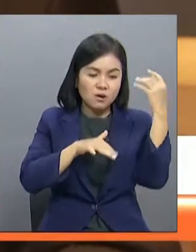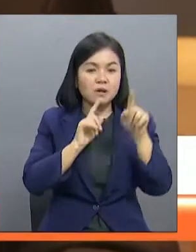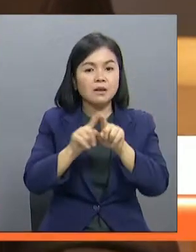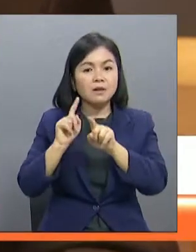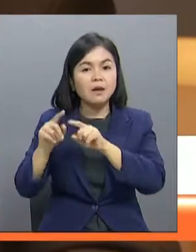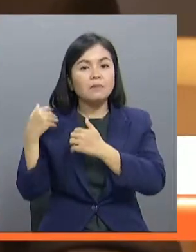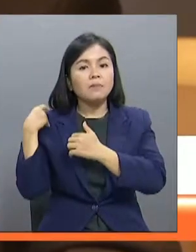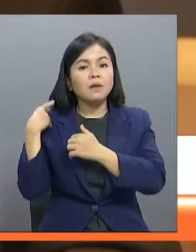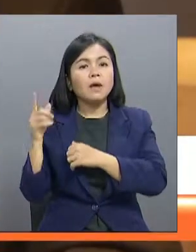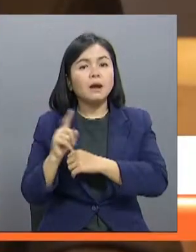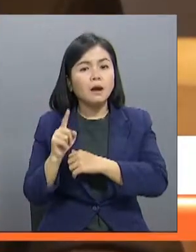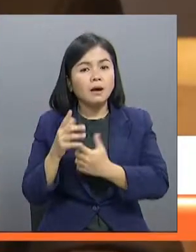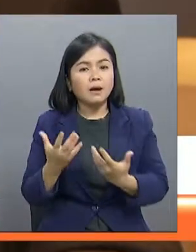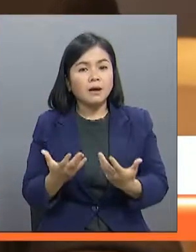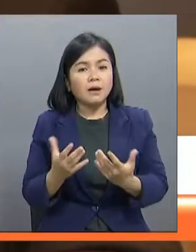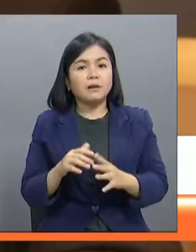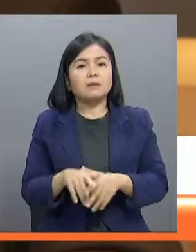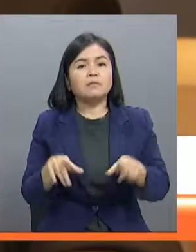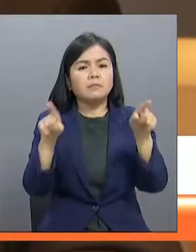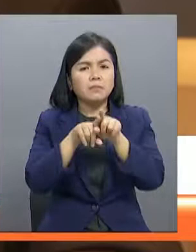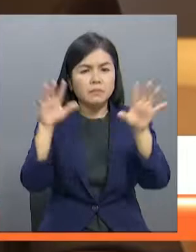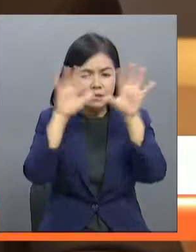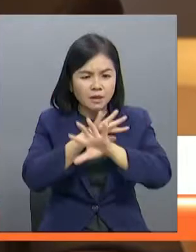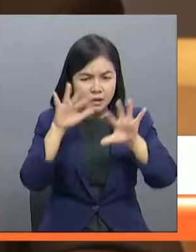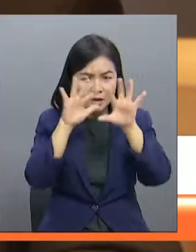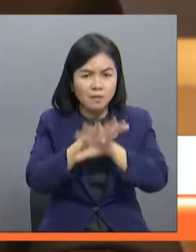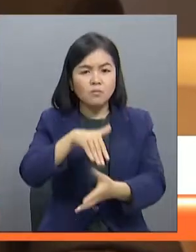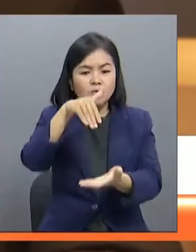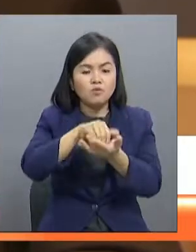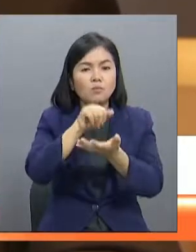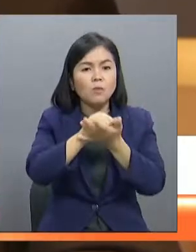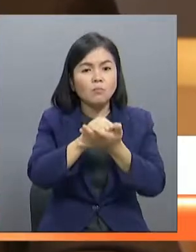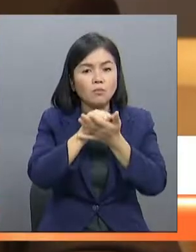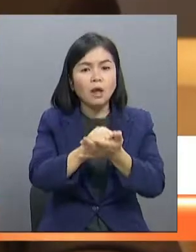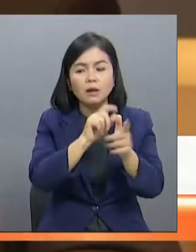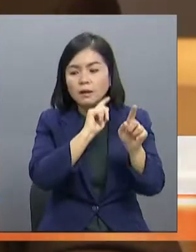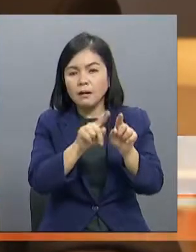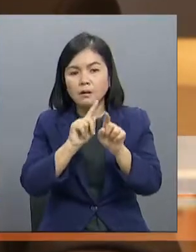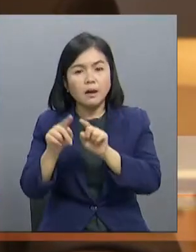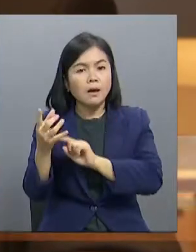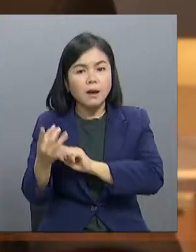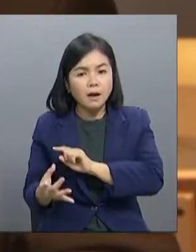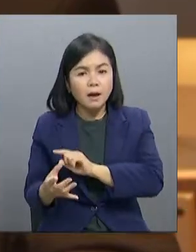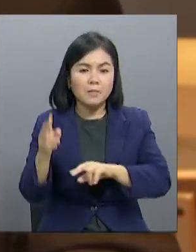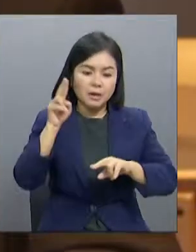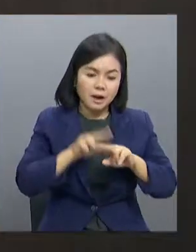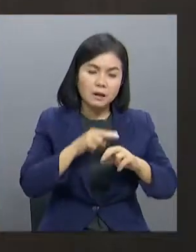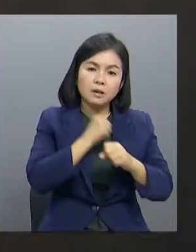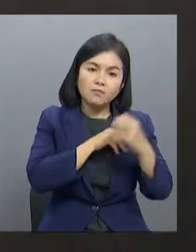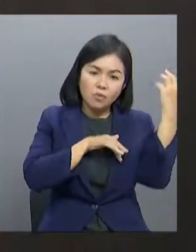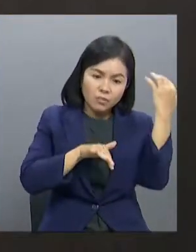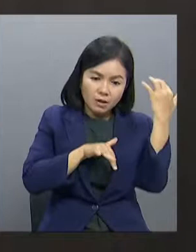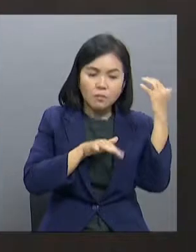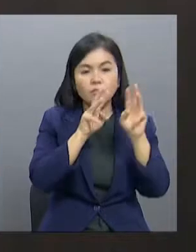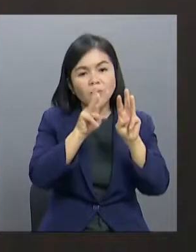ที่โคเวิร์กิ้งสเปซเนี่ยเป็นเสมือนกับ one stop service ให้บริการตั้งแต่มานั่งทำงานอาจจะเ